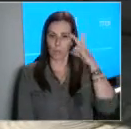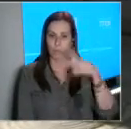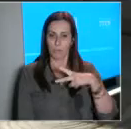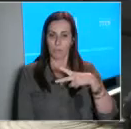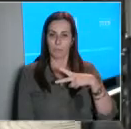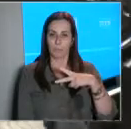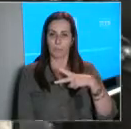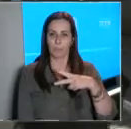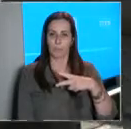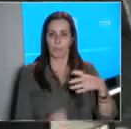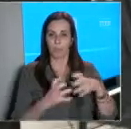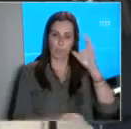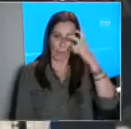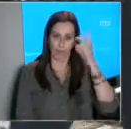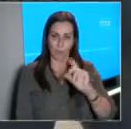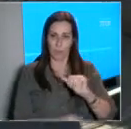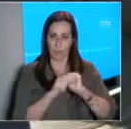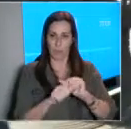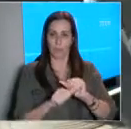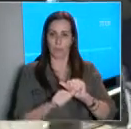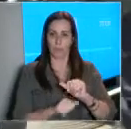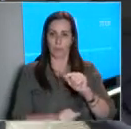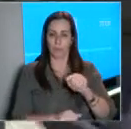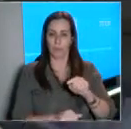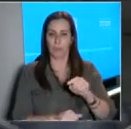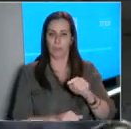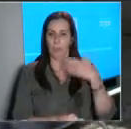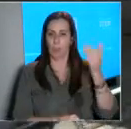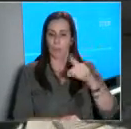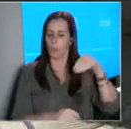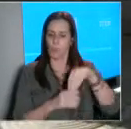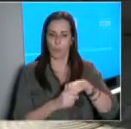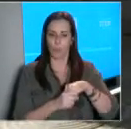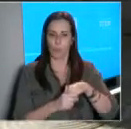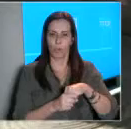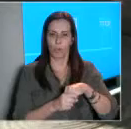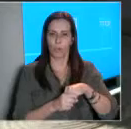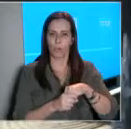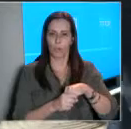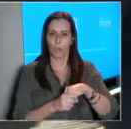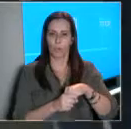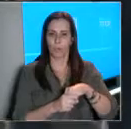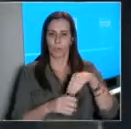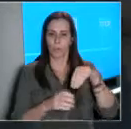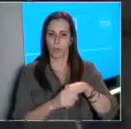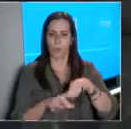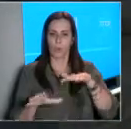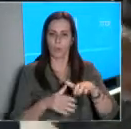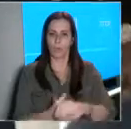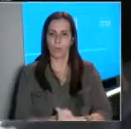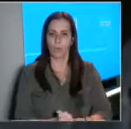תמיכת המפלגות הערביות הם חיצוניות, הם לא חברי, הם לא חברי